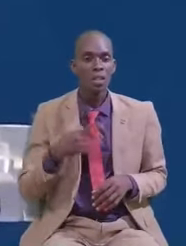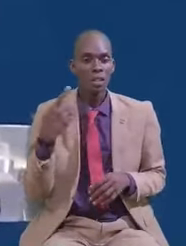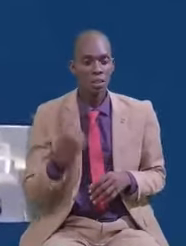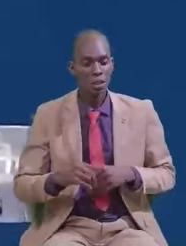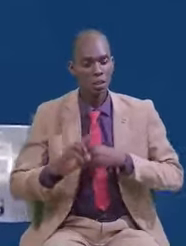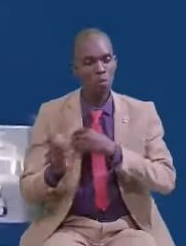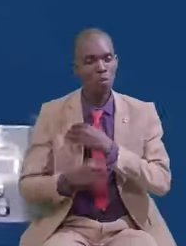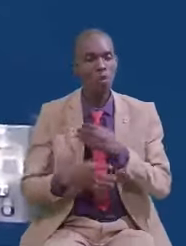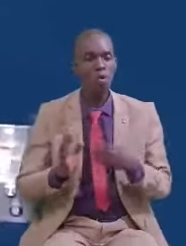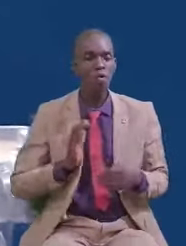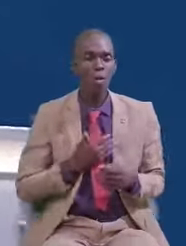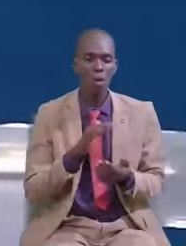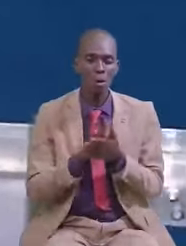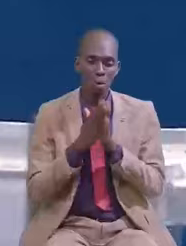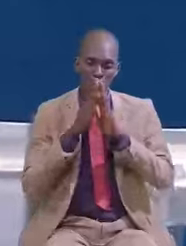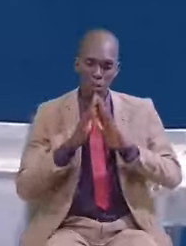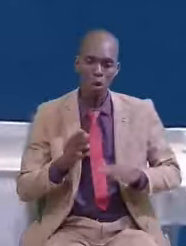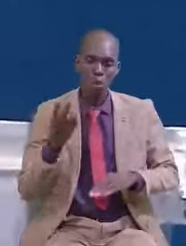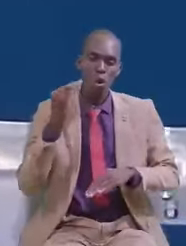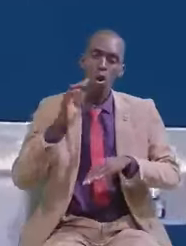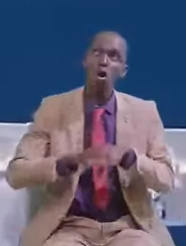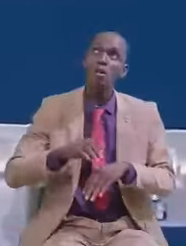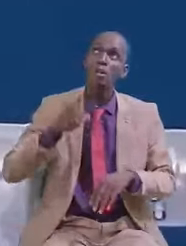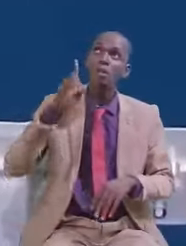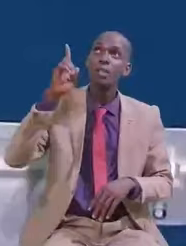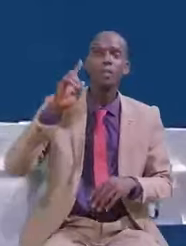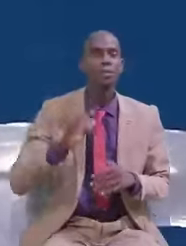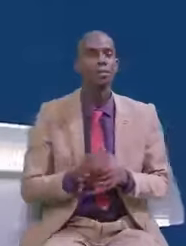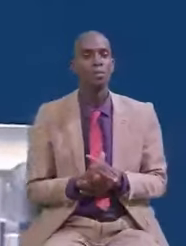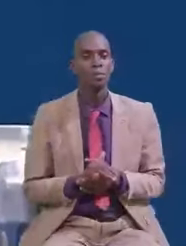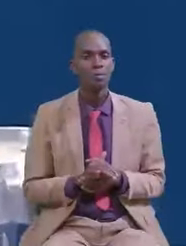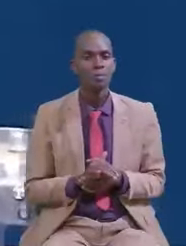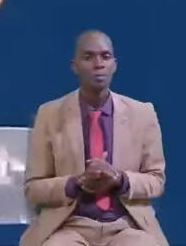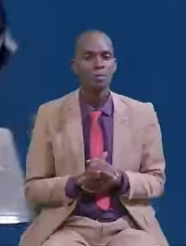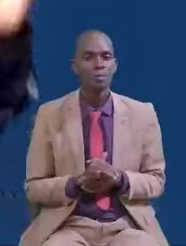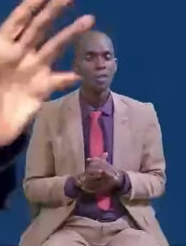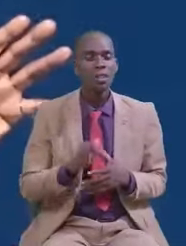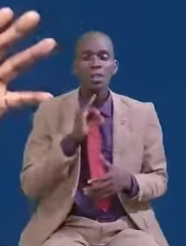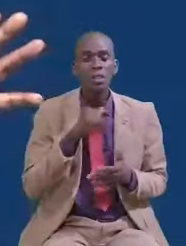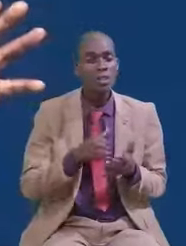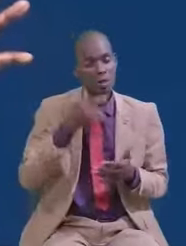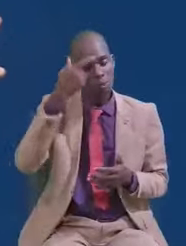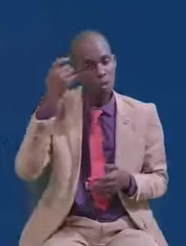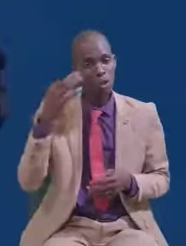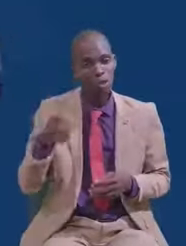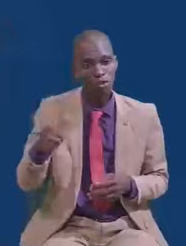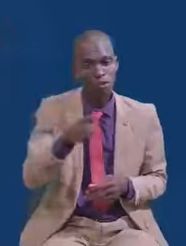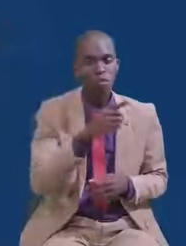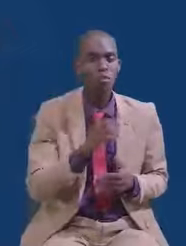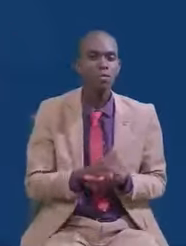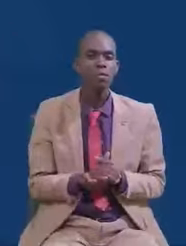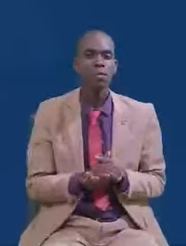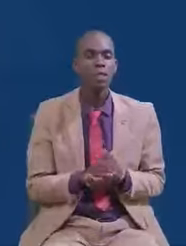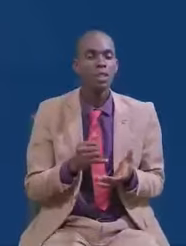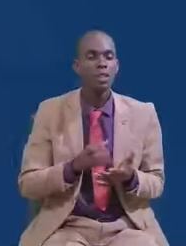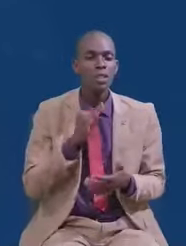Le châtiment qui nous donne la paix est tombé sur lui. C'est à cause de vous. C'est à cause